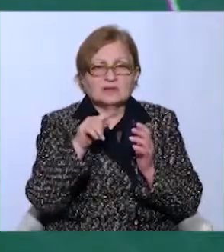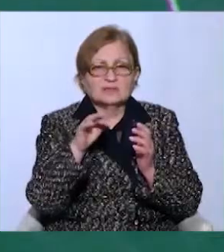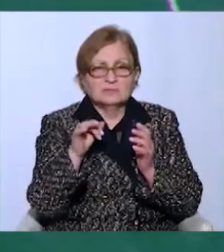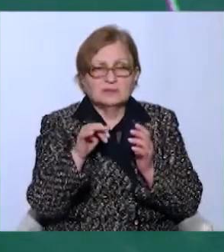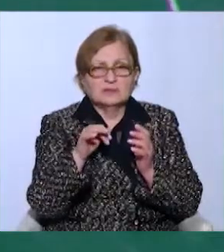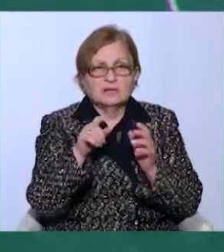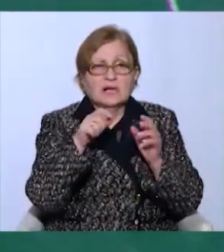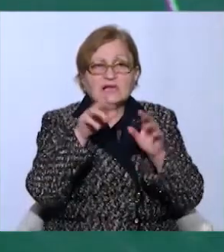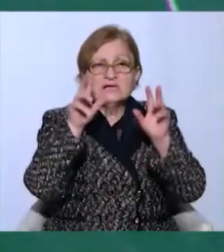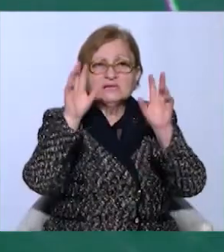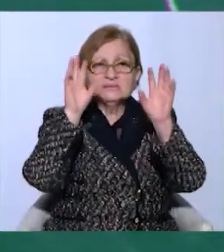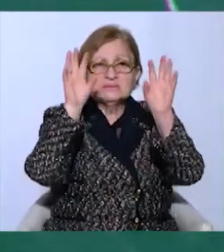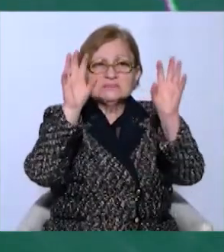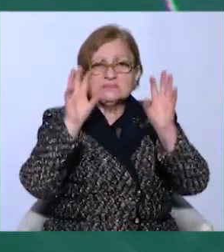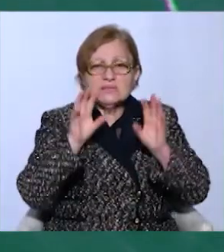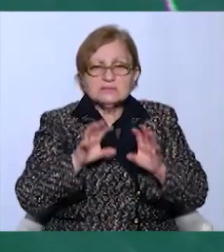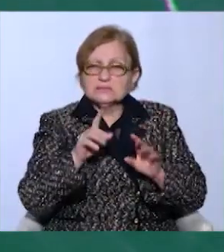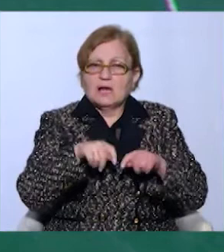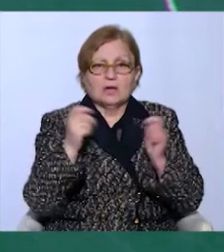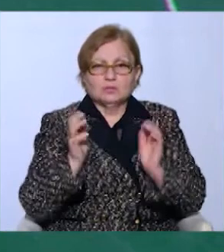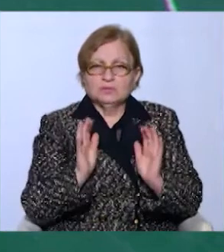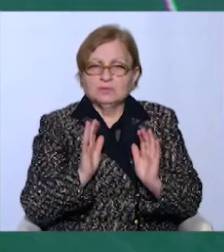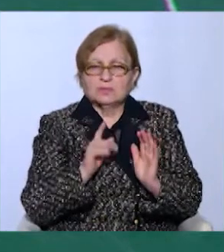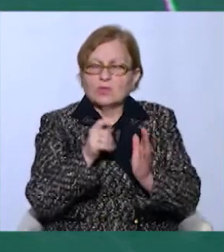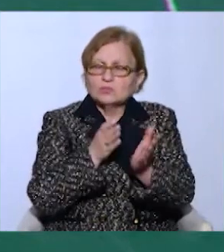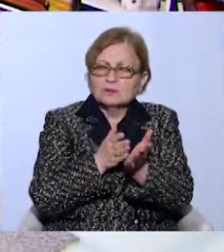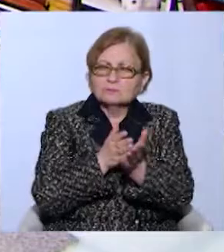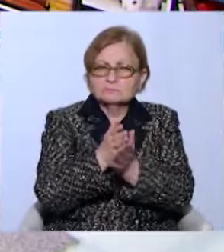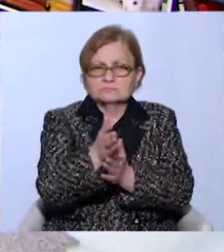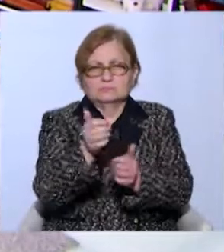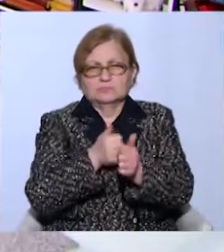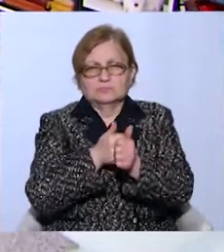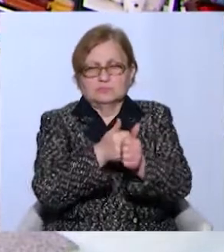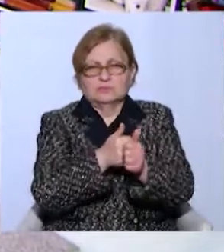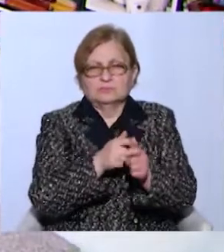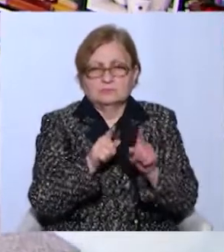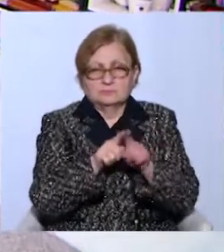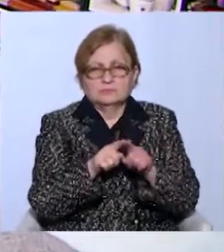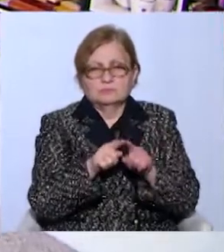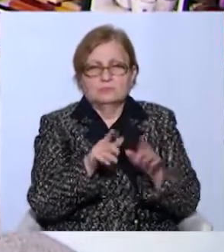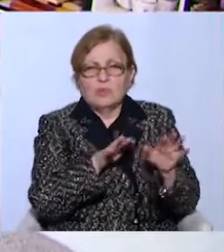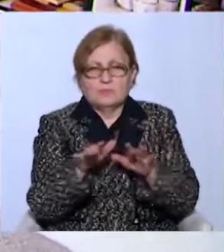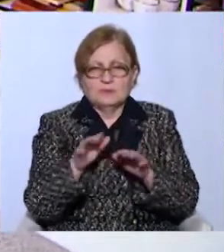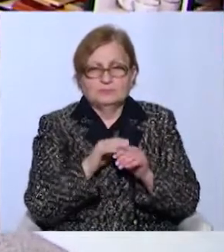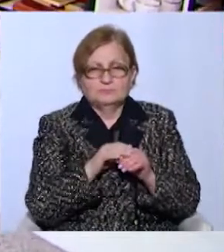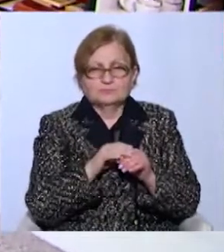Tesis domel zaruna dahar guyuz. Ustatun da miyoro miyoro israsit kamutulat zginda. Mokmede bebiz tesis.